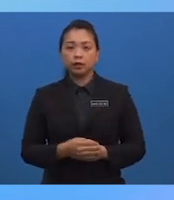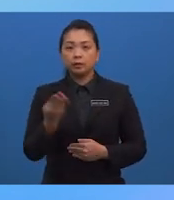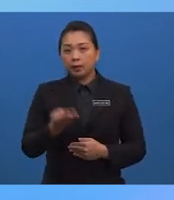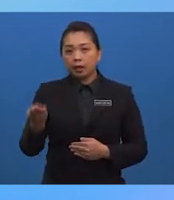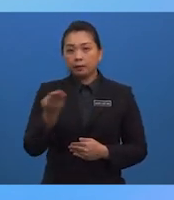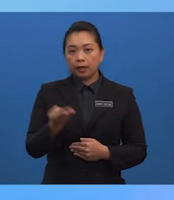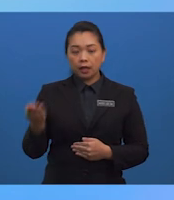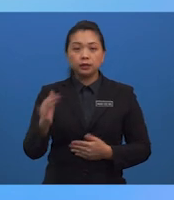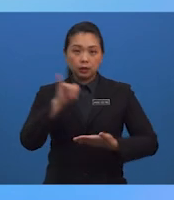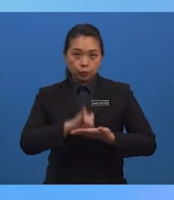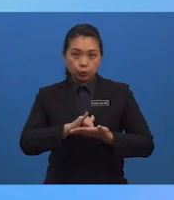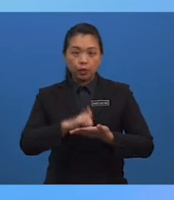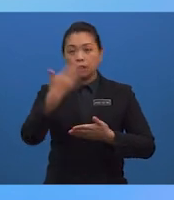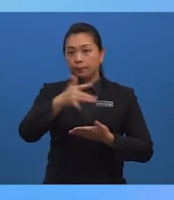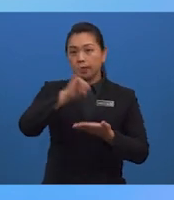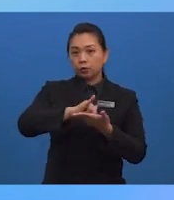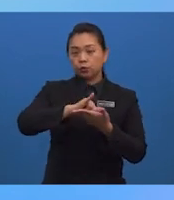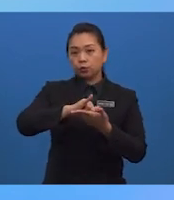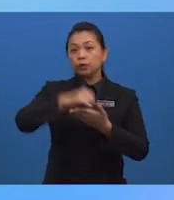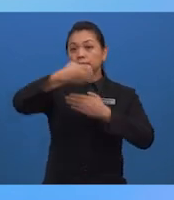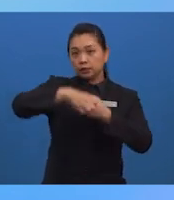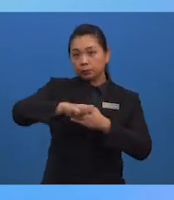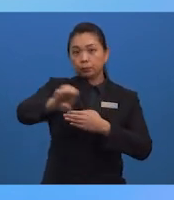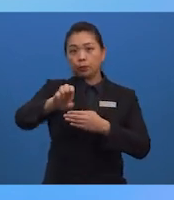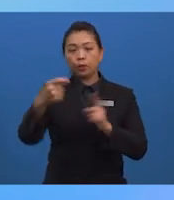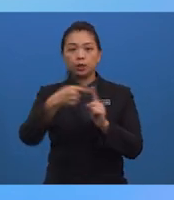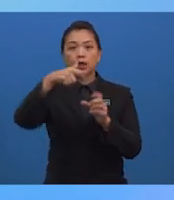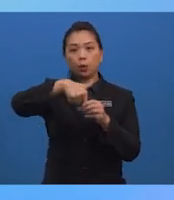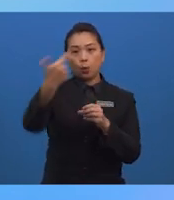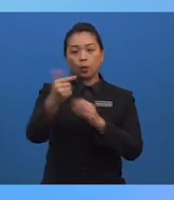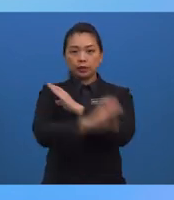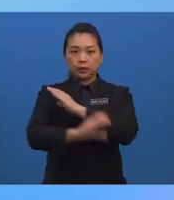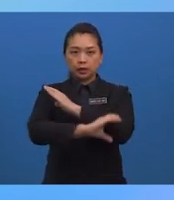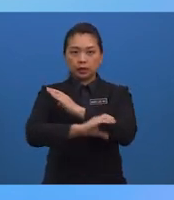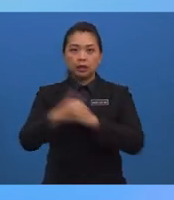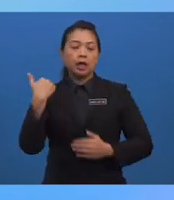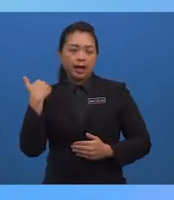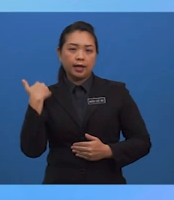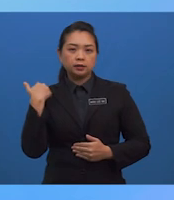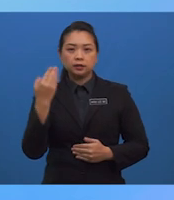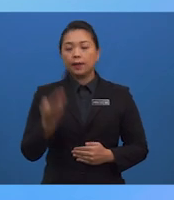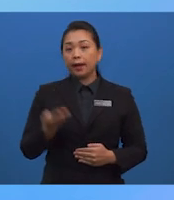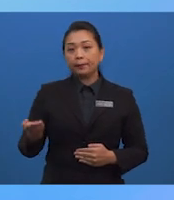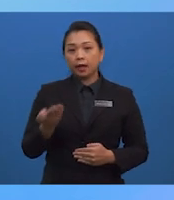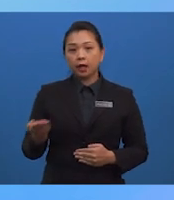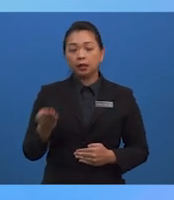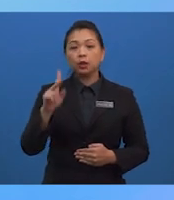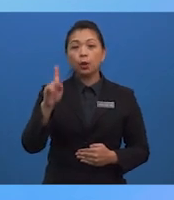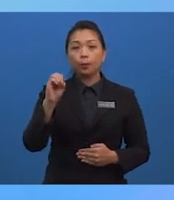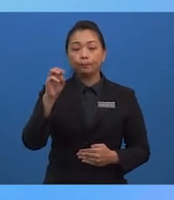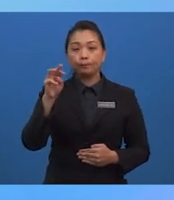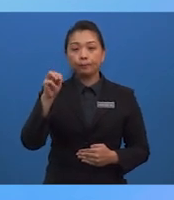kemudiannya diekspor kembali ke luar negara. Terdapat juga komponen elektronik yang